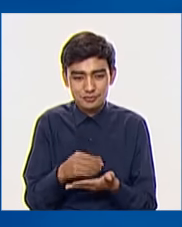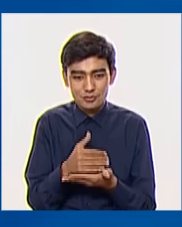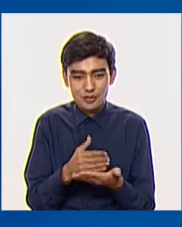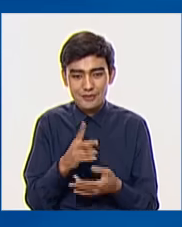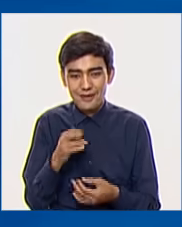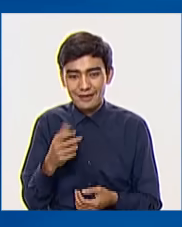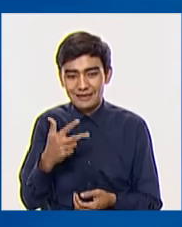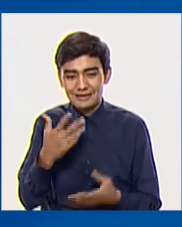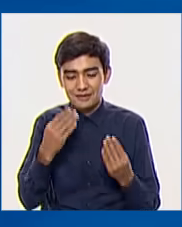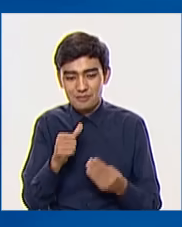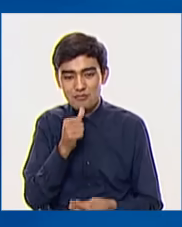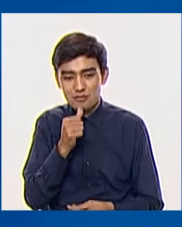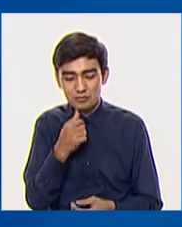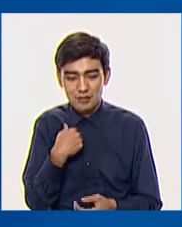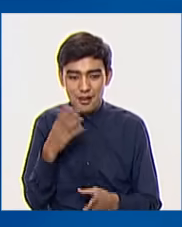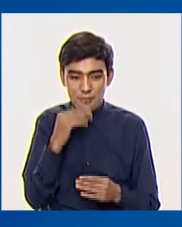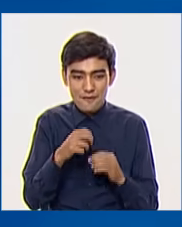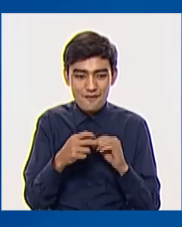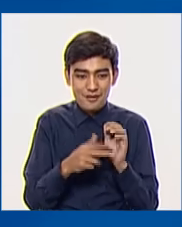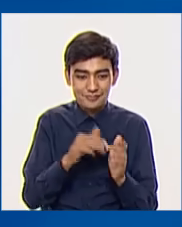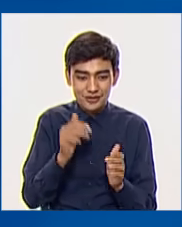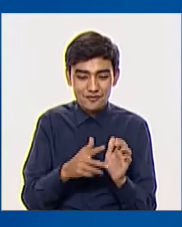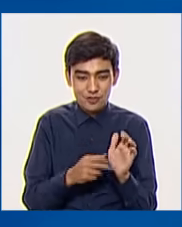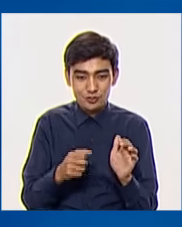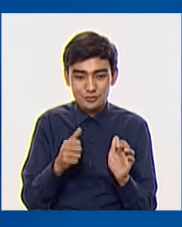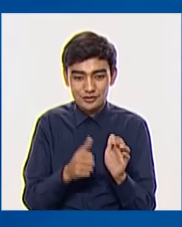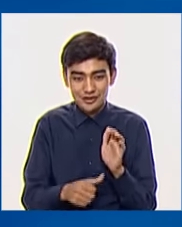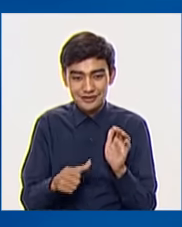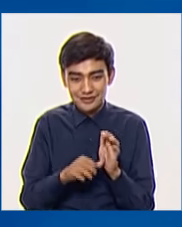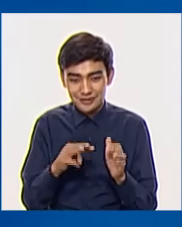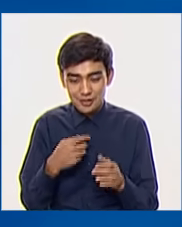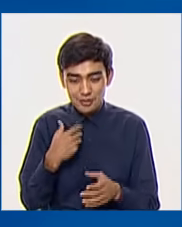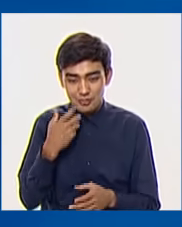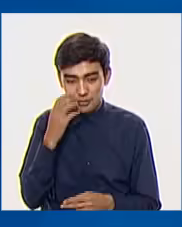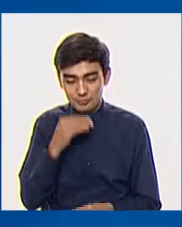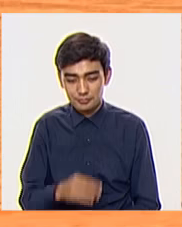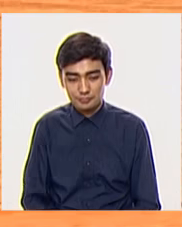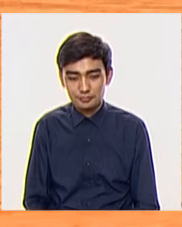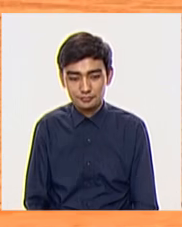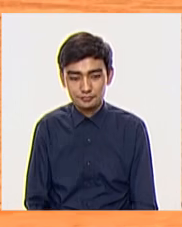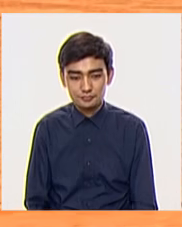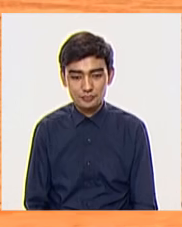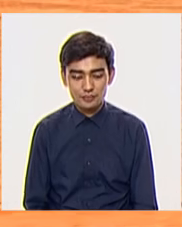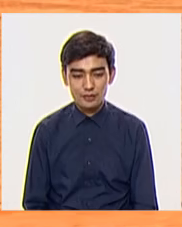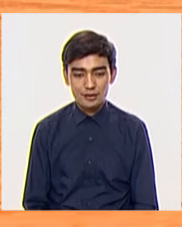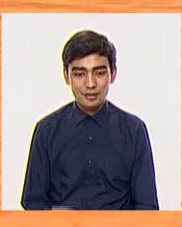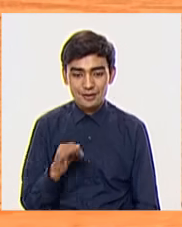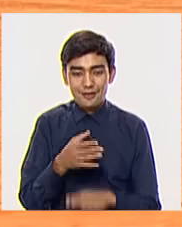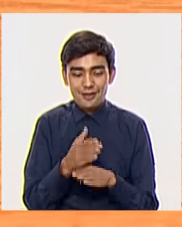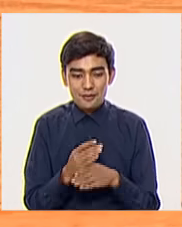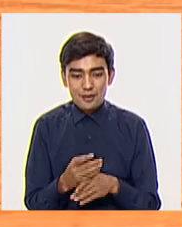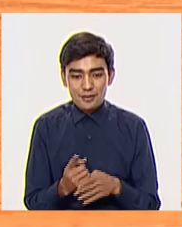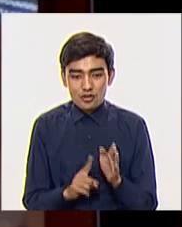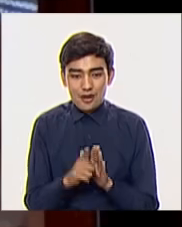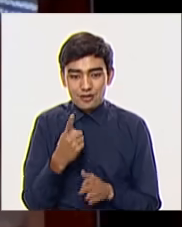30 дней и посмотрим, уложимся ли в 18 тысяч с небольшим. Поехали! Итак, начнем с хлеба. Его